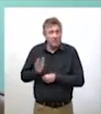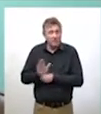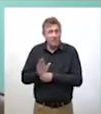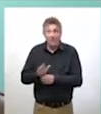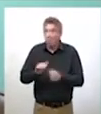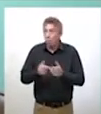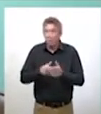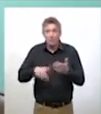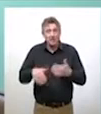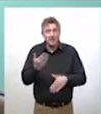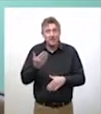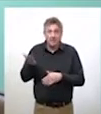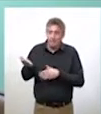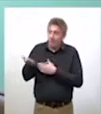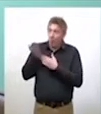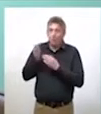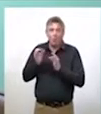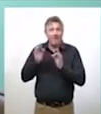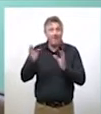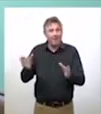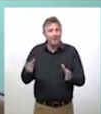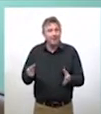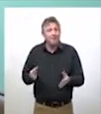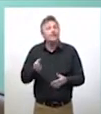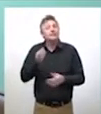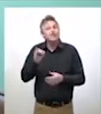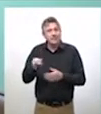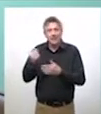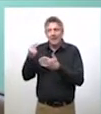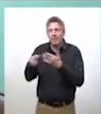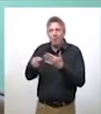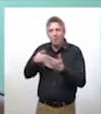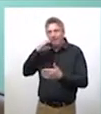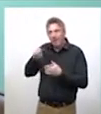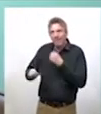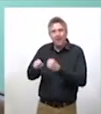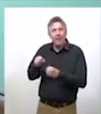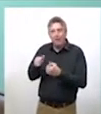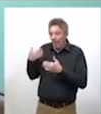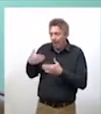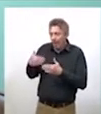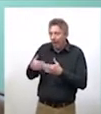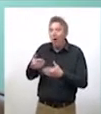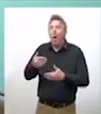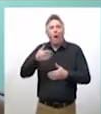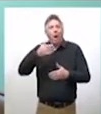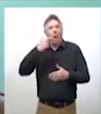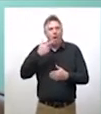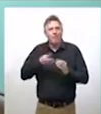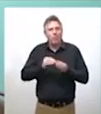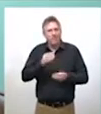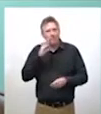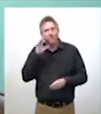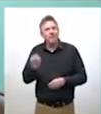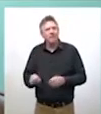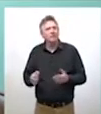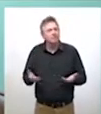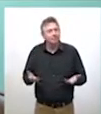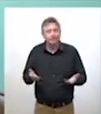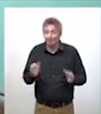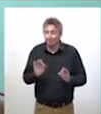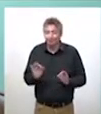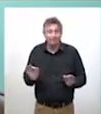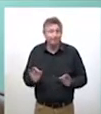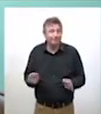chose, parce que les éléments auraient peut-être pu permettre de se rendre compte. Et par ailleurs, un autre élément qui montre quand